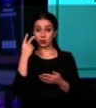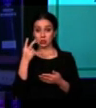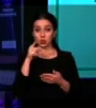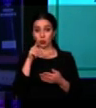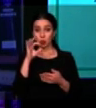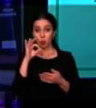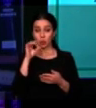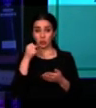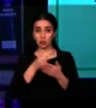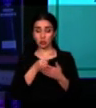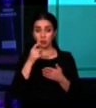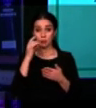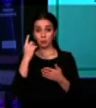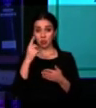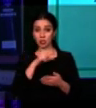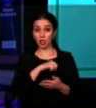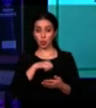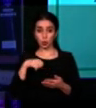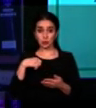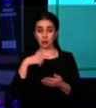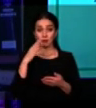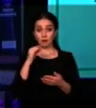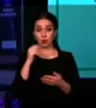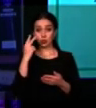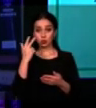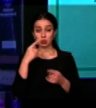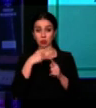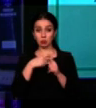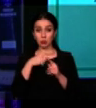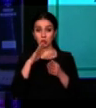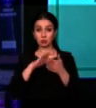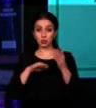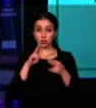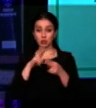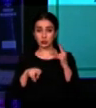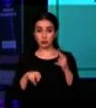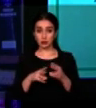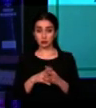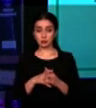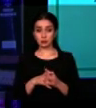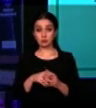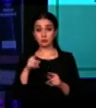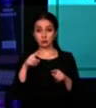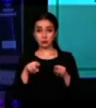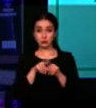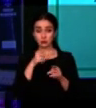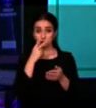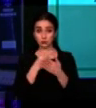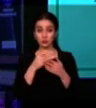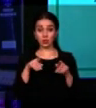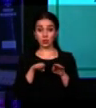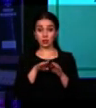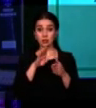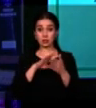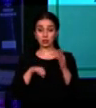0 gacha, 1 ning o'zi va 3 dan plus cheksizgacha. Demak, bunday ko'rinishdagi